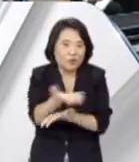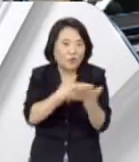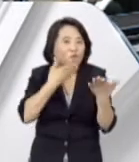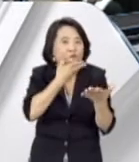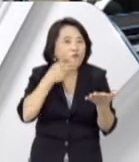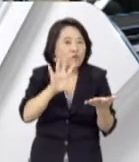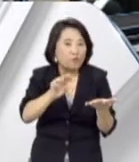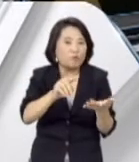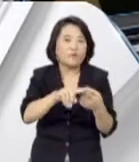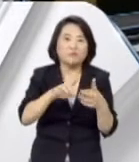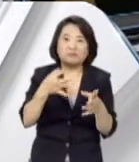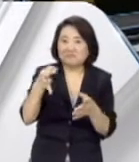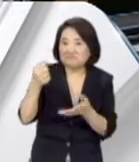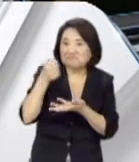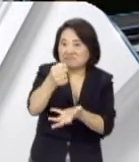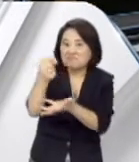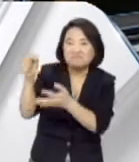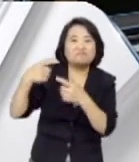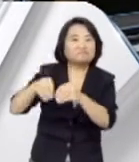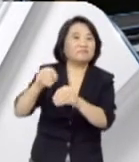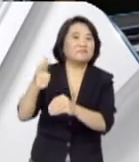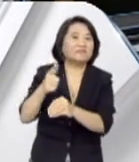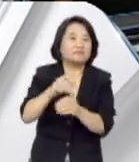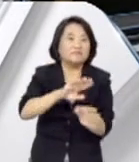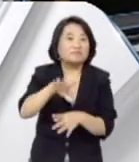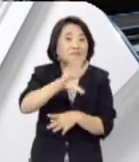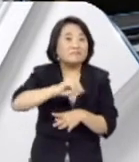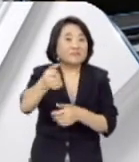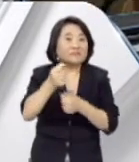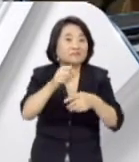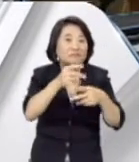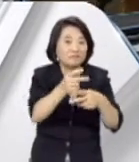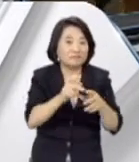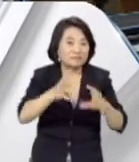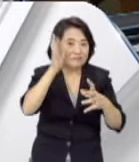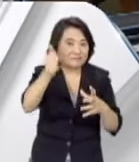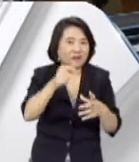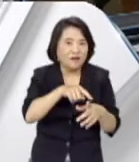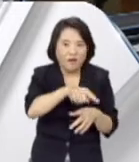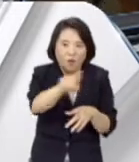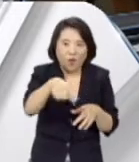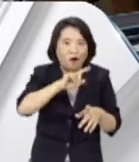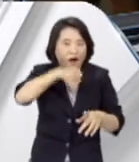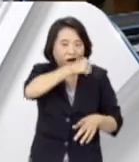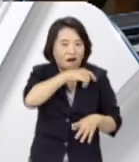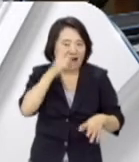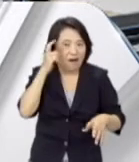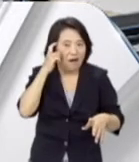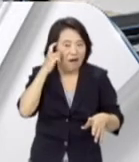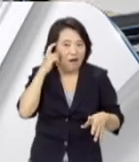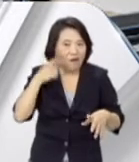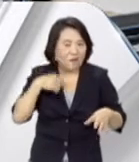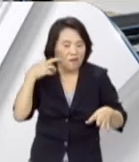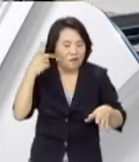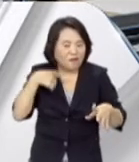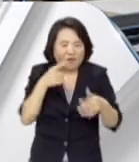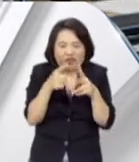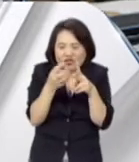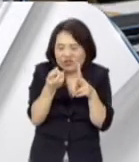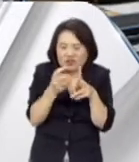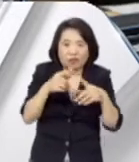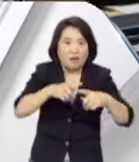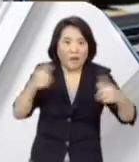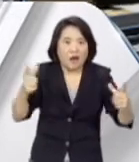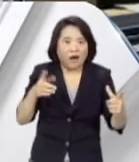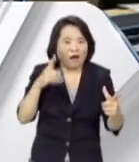间的互利和互惠，唔系钱。啊，巴拉圭总统就系讲，伊哋为国家比你想的哈纳泰，不过蔡